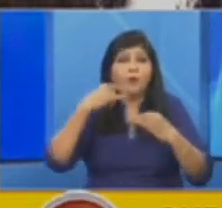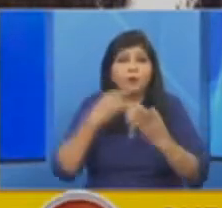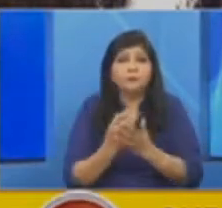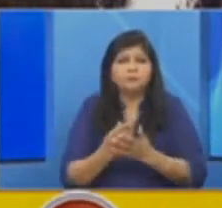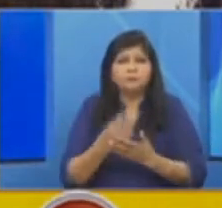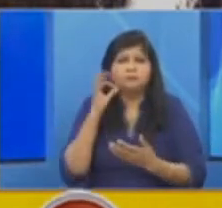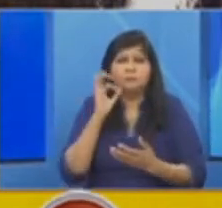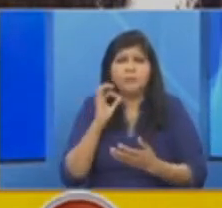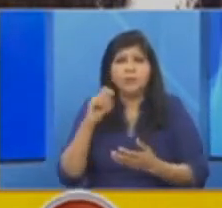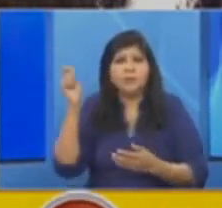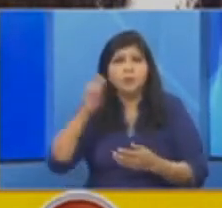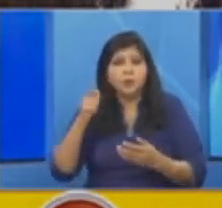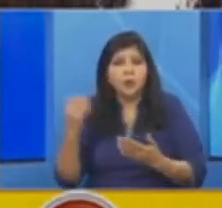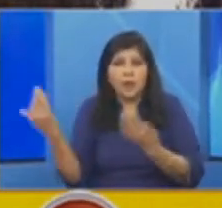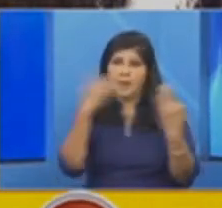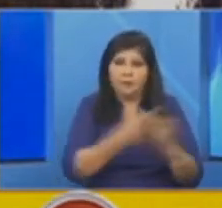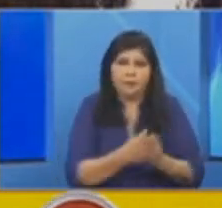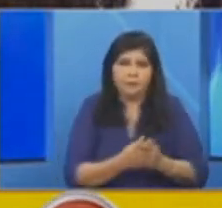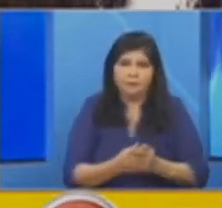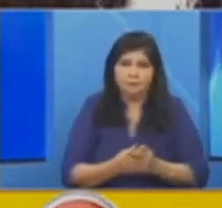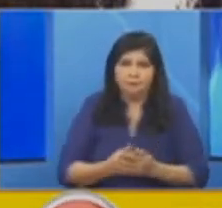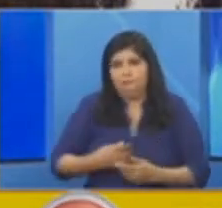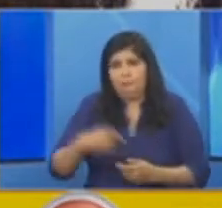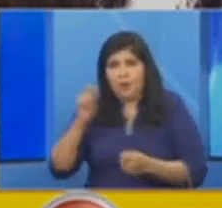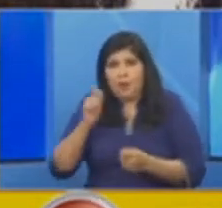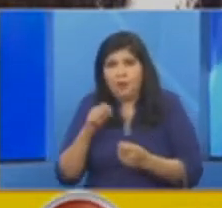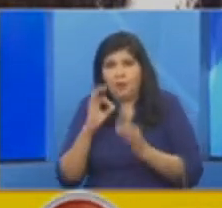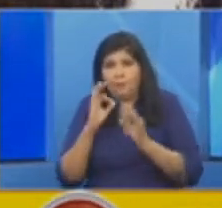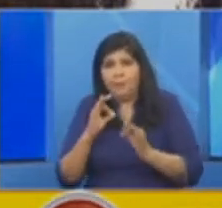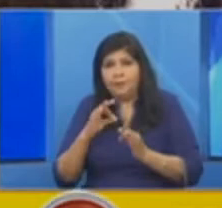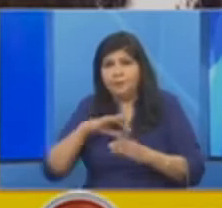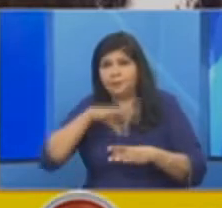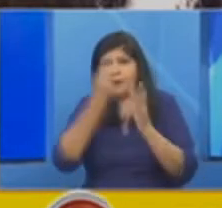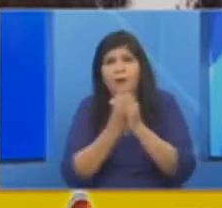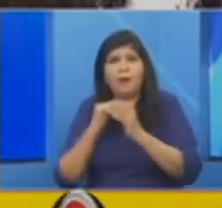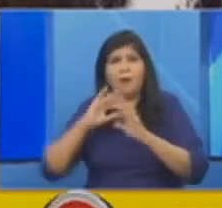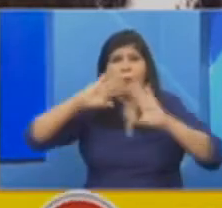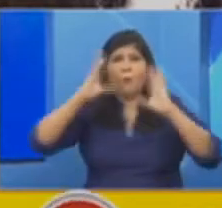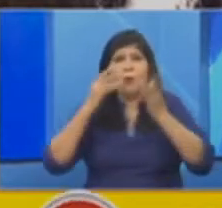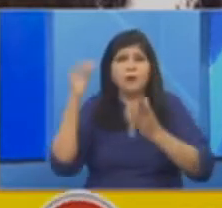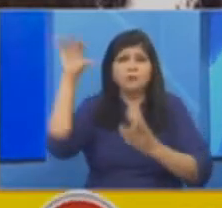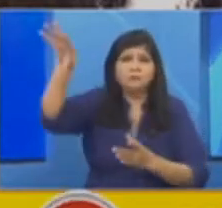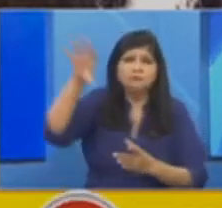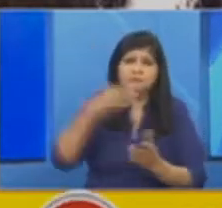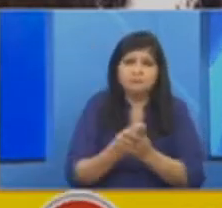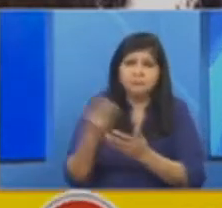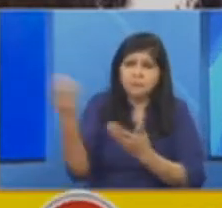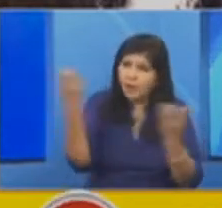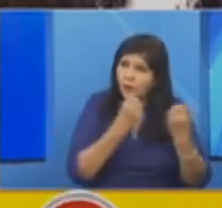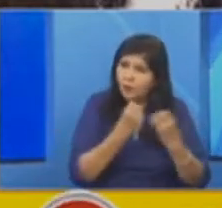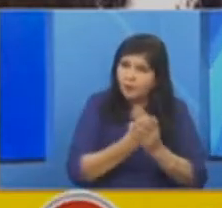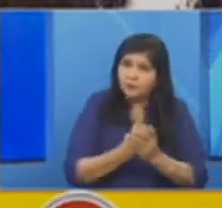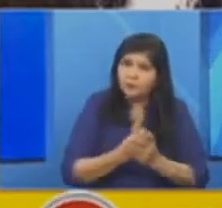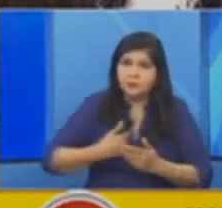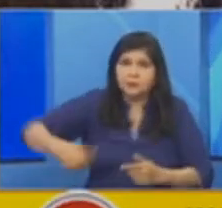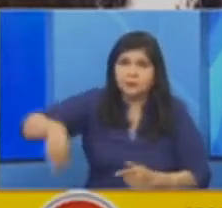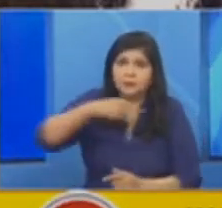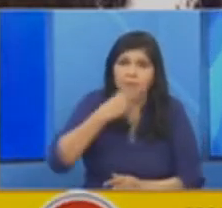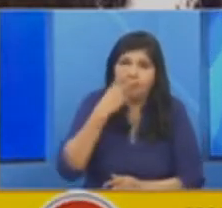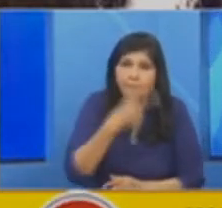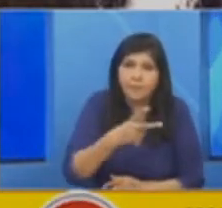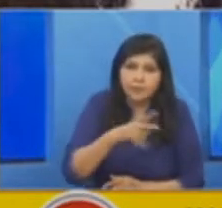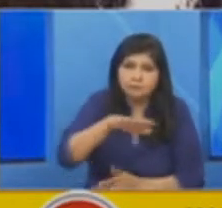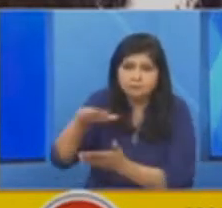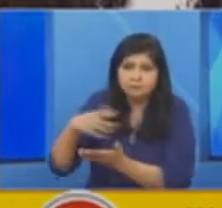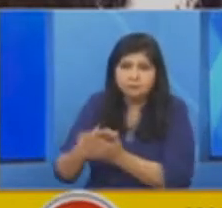खिलोनों को लेकर इतराते हुए अब सब साथी का ध्यान खेल से ज़्यादा खिलोने पर